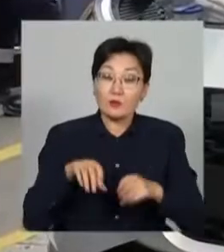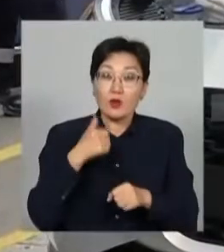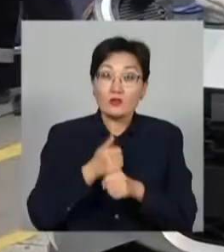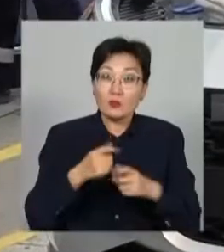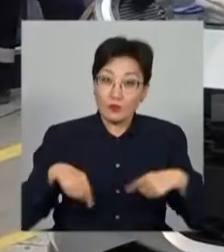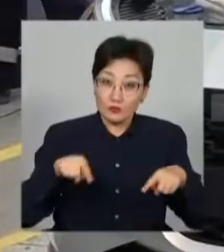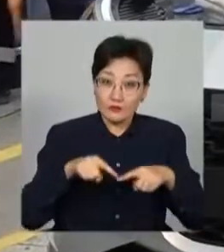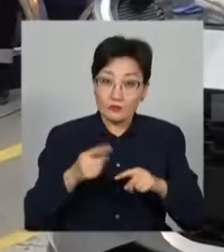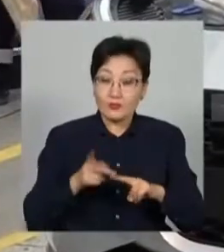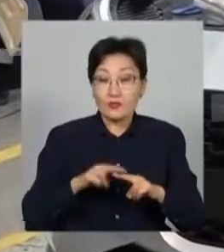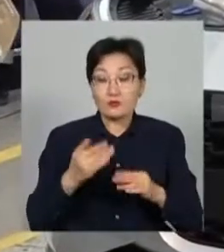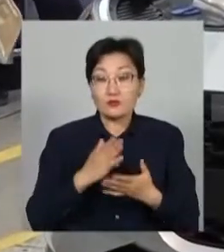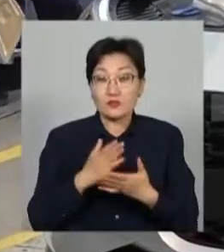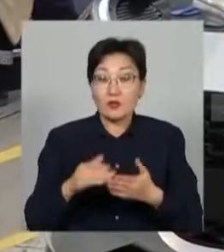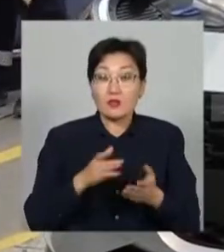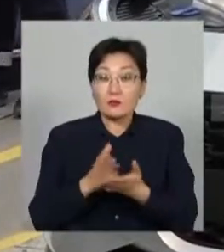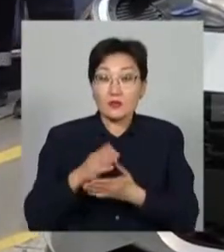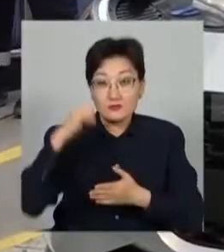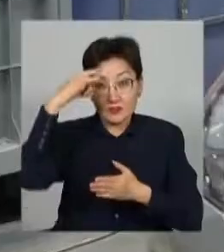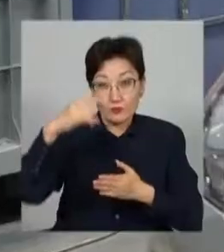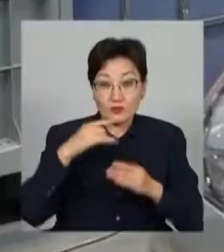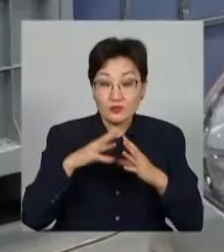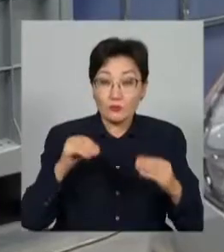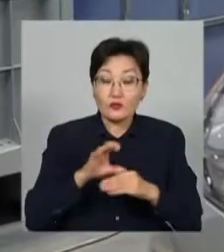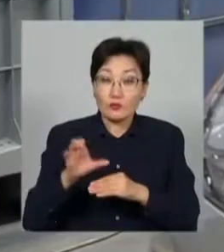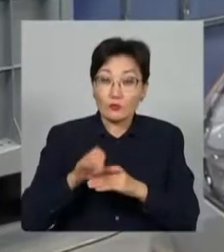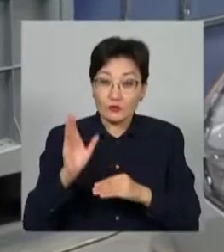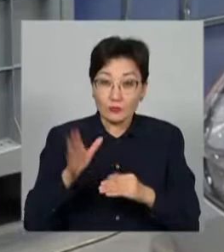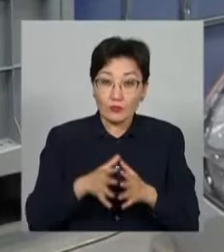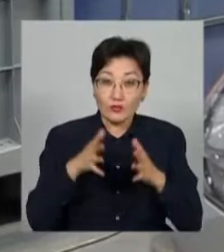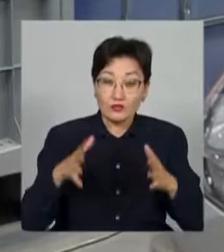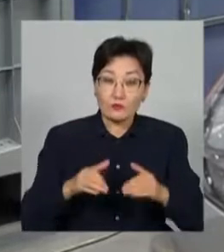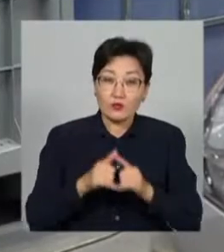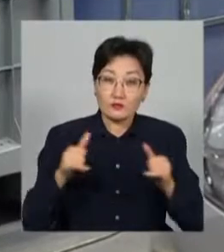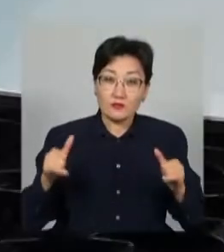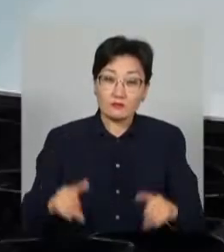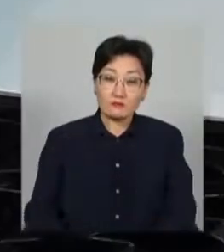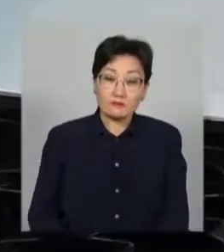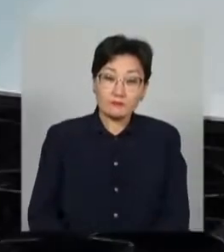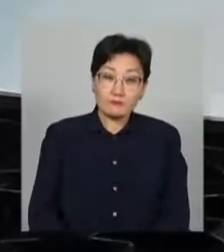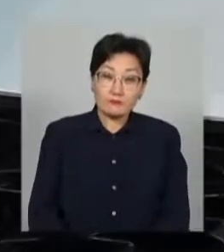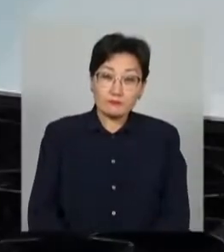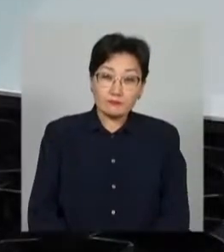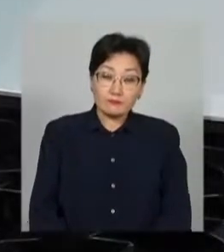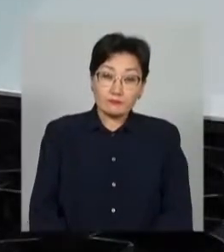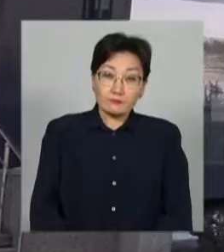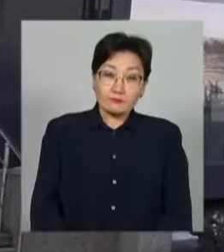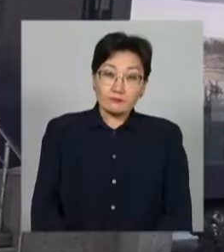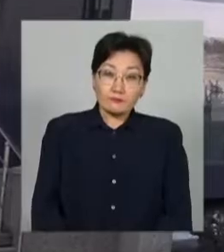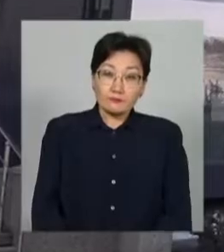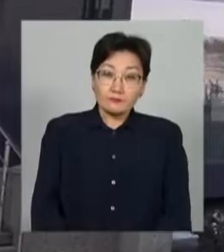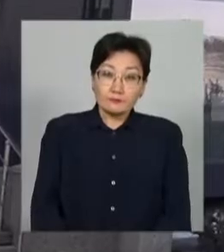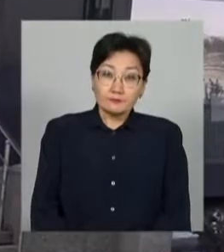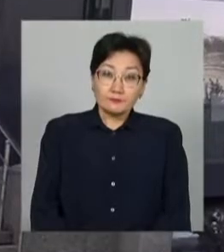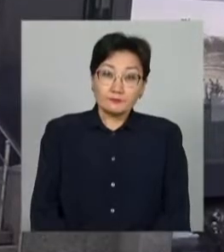головным офисом. А это значит, что в сфере казахстанского автопрома будет значительный прорыв. Дамир Анитов, Сангали Мунгайтпасов,